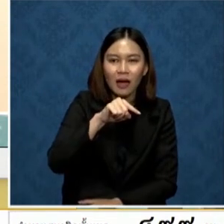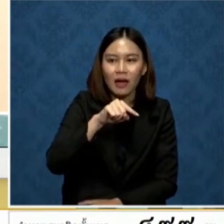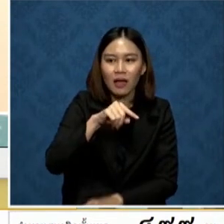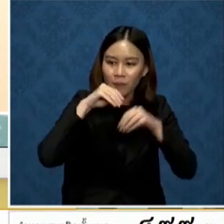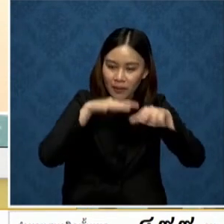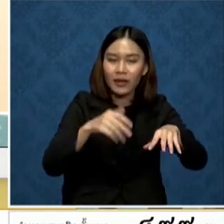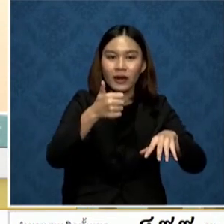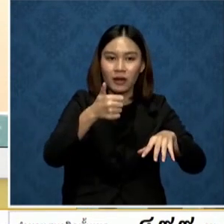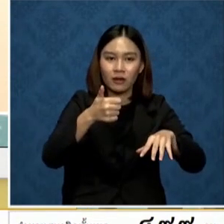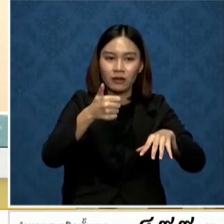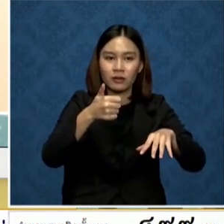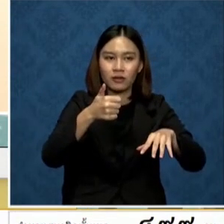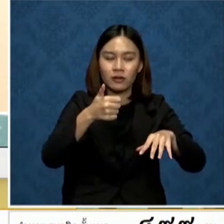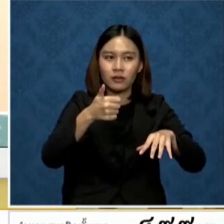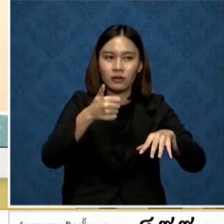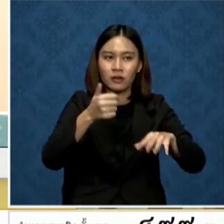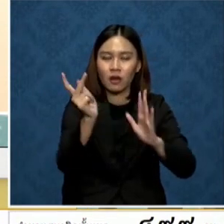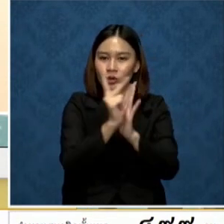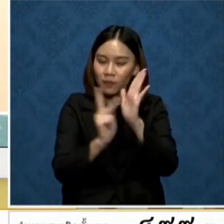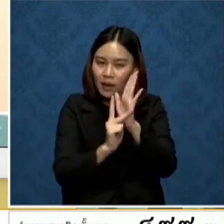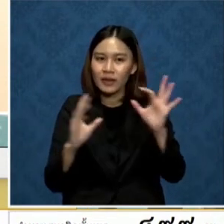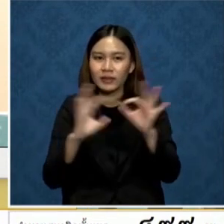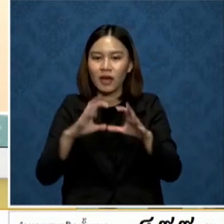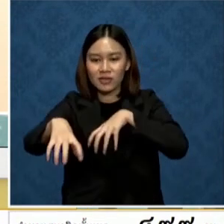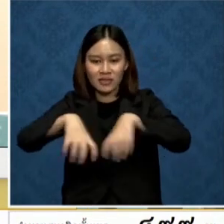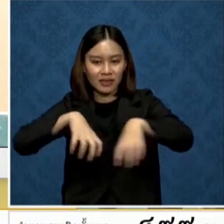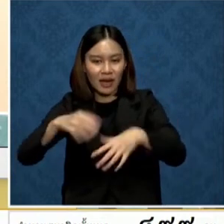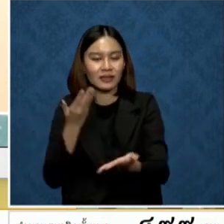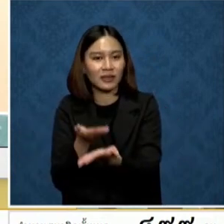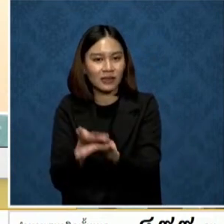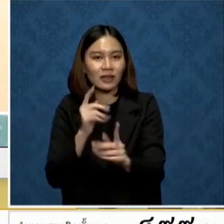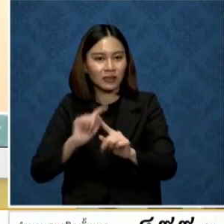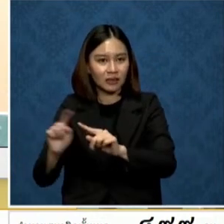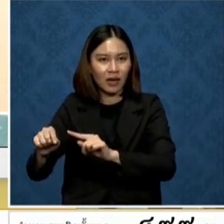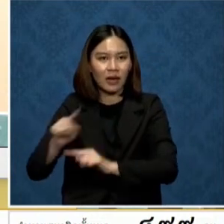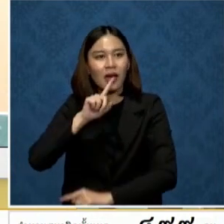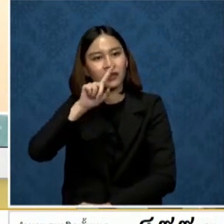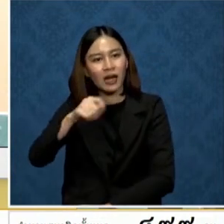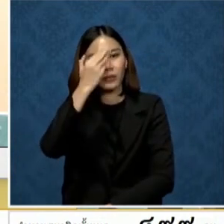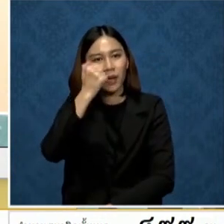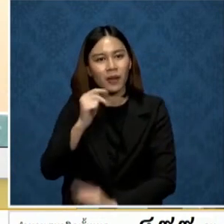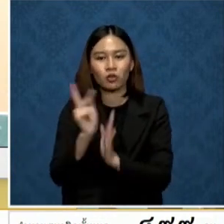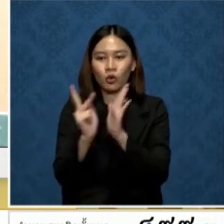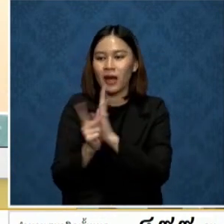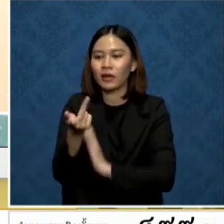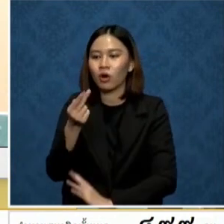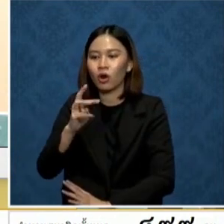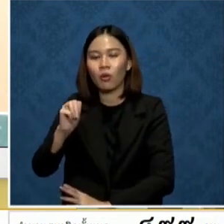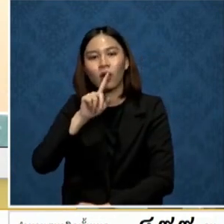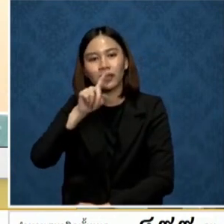เลยครับแล้วกฎหมายที่ออกเกี่ยวกับการบริหารจัดการการเงินเนี่ยถามว่าทำไมจะต้องเป็นกฎหมายจาก